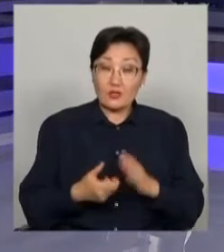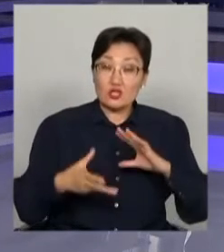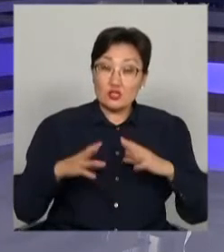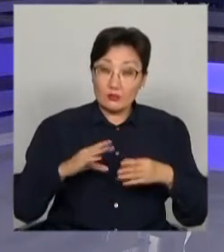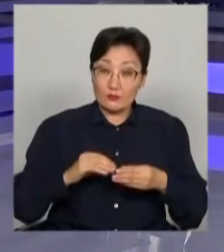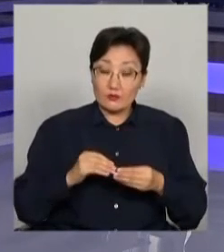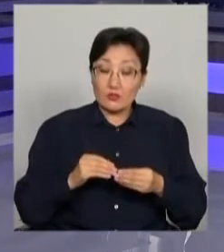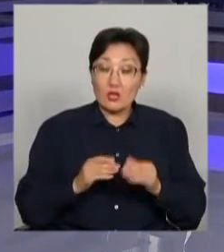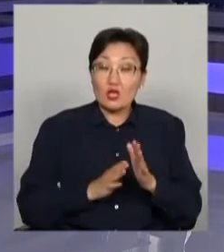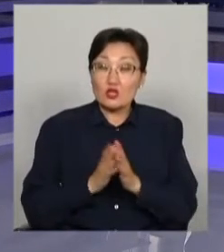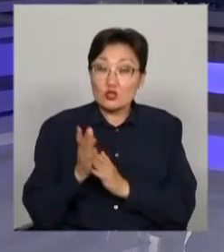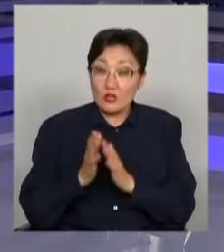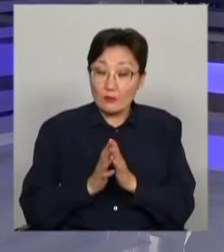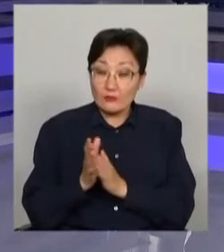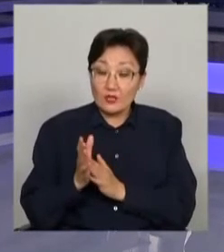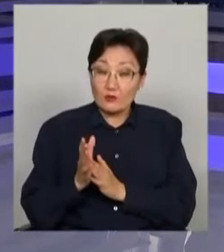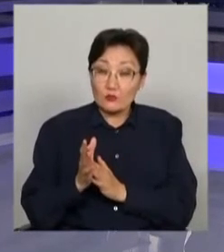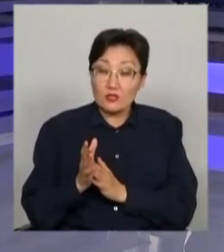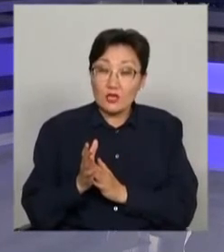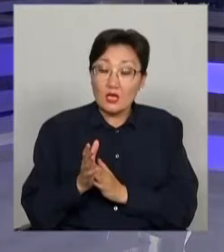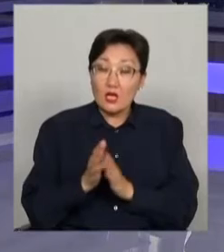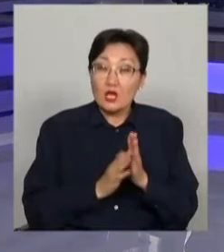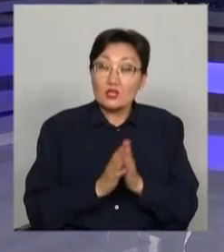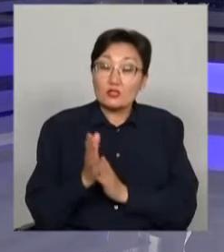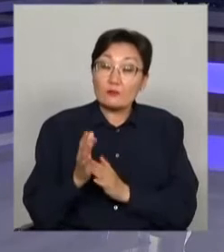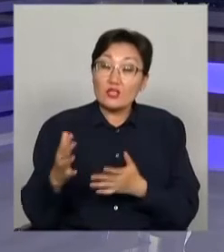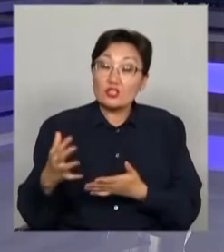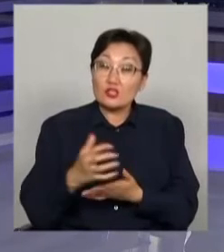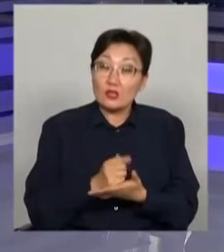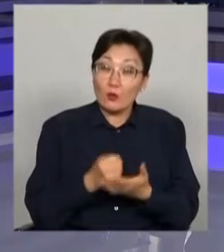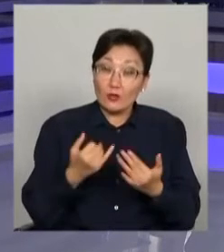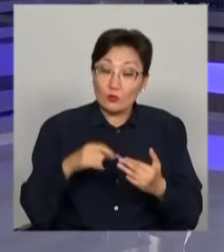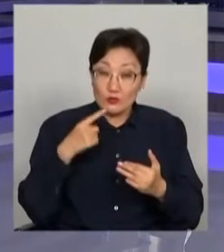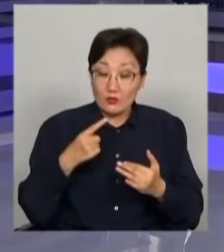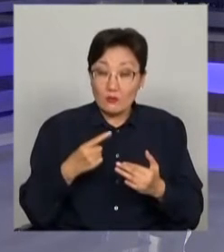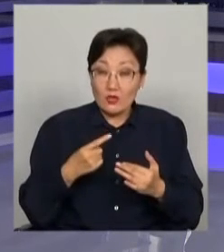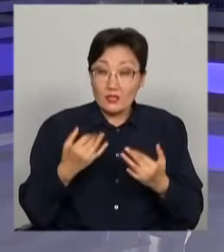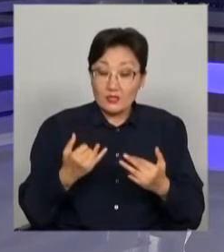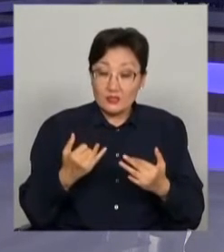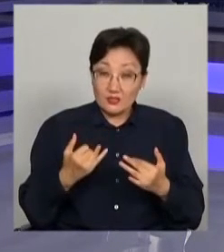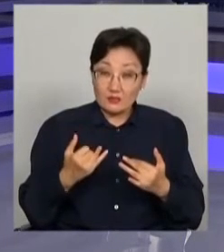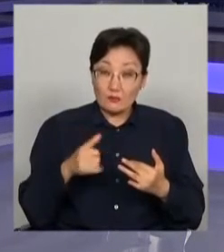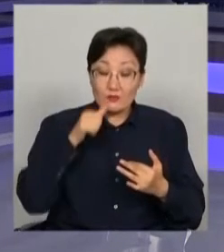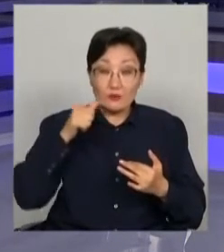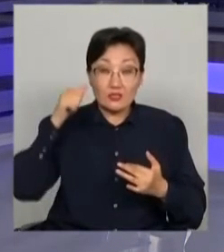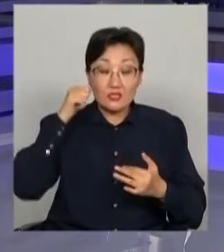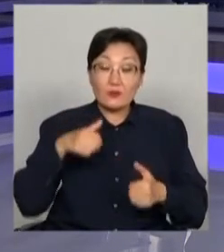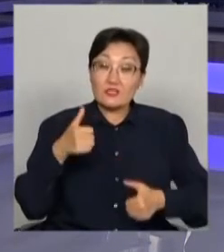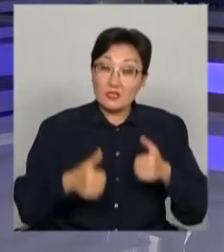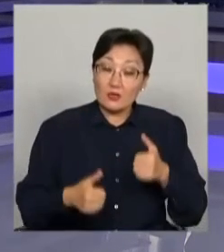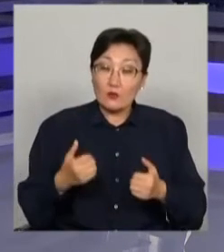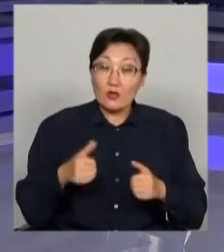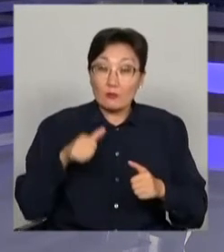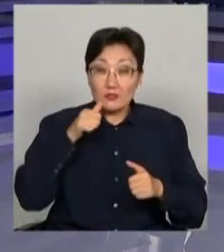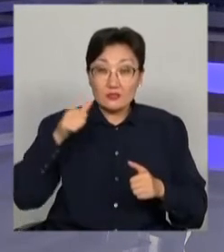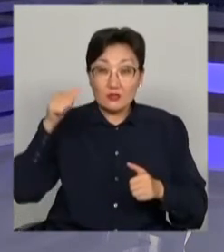Жалпы жемшөп жайында айтар болсақ, қазіргі көрсеткіш тіпті жаман емес. Егер де былтырмен салыстыратын болсақ, әрине де